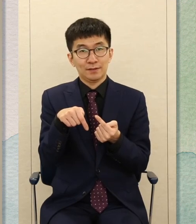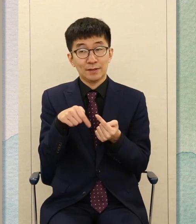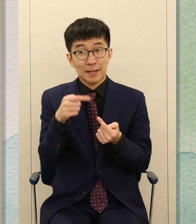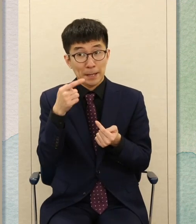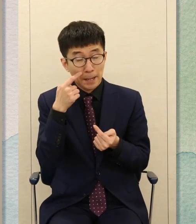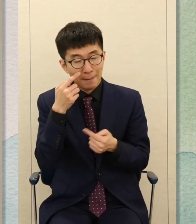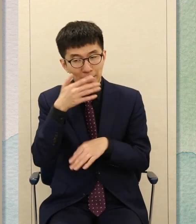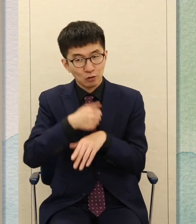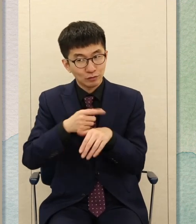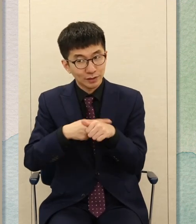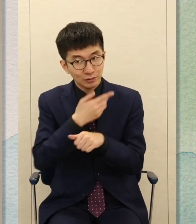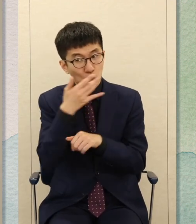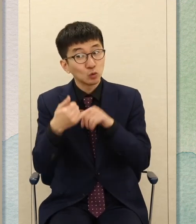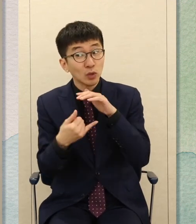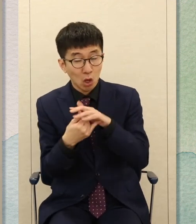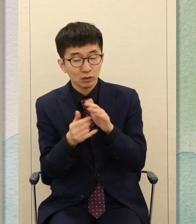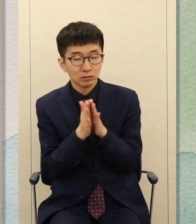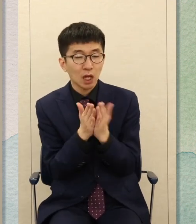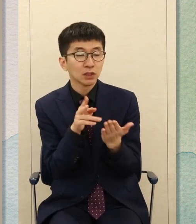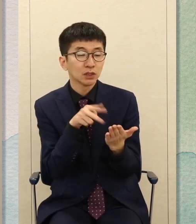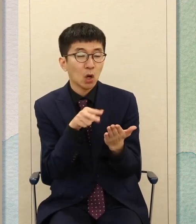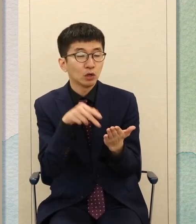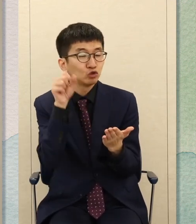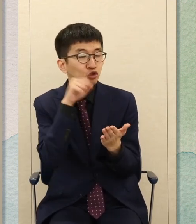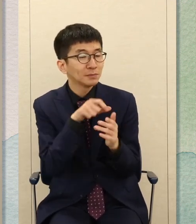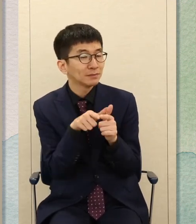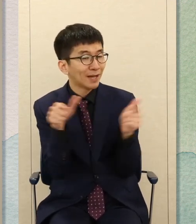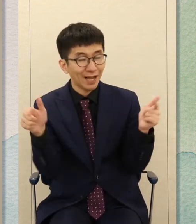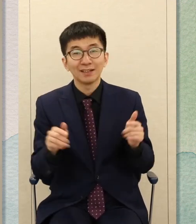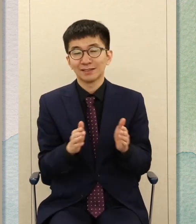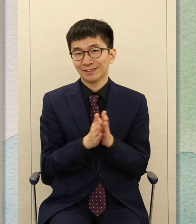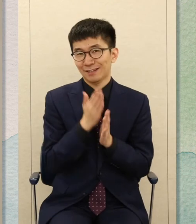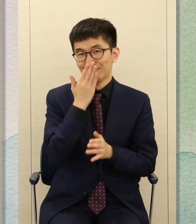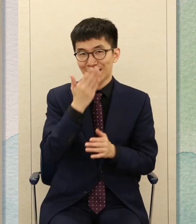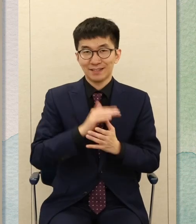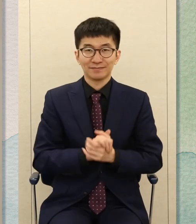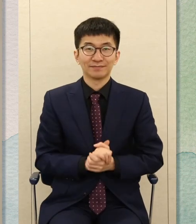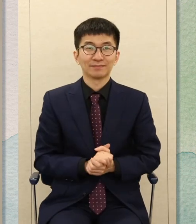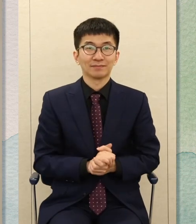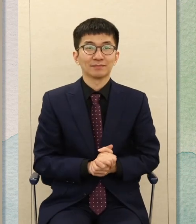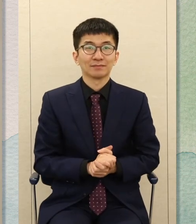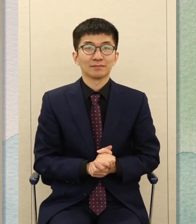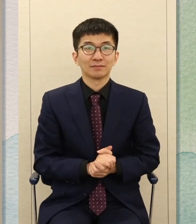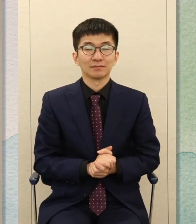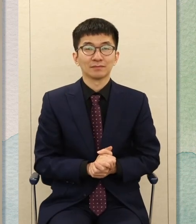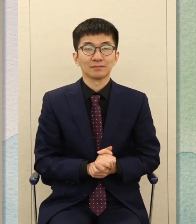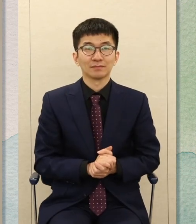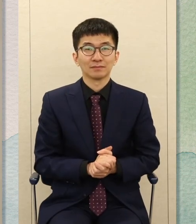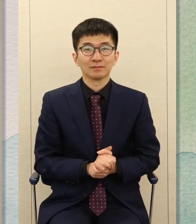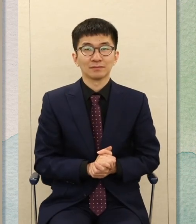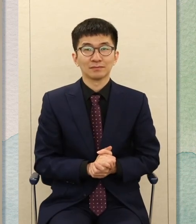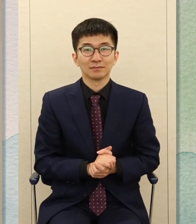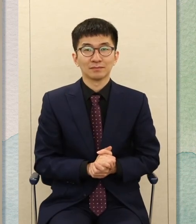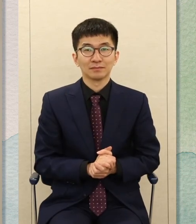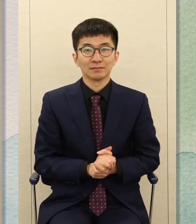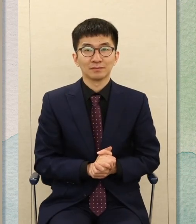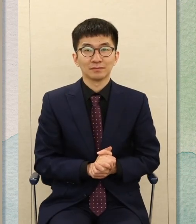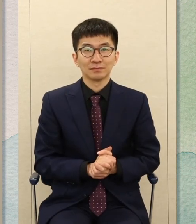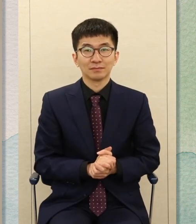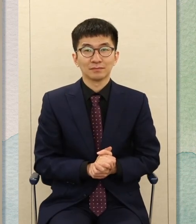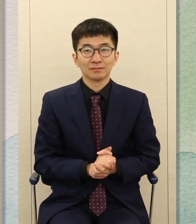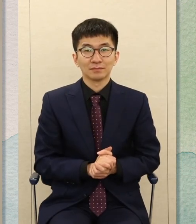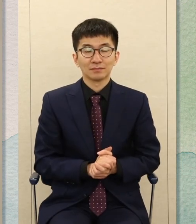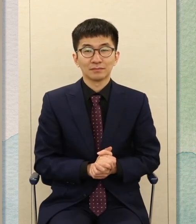독서한테는 독서에 저는 필요하다고 생각을 하고 있습니다. 늘. 그리고 이제 그런 독서들,